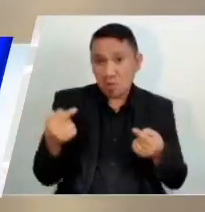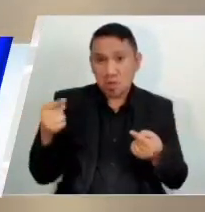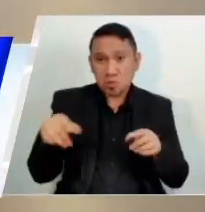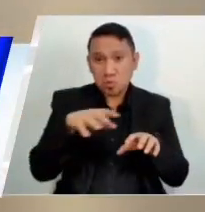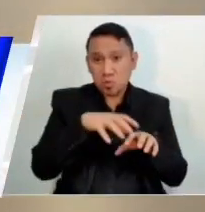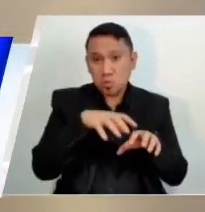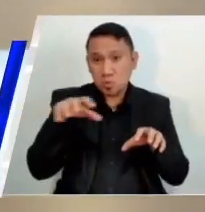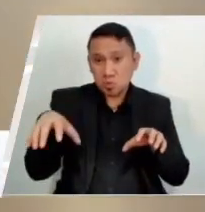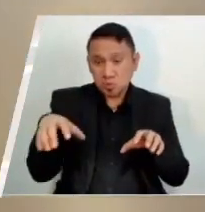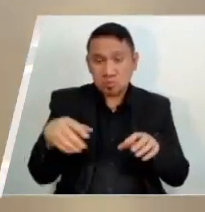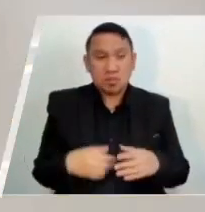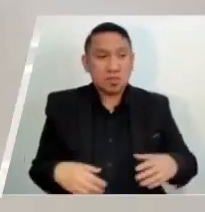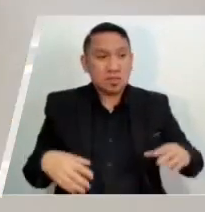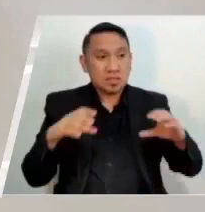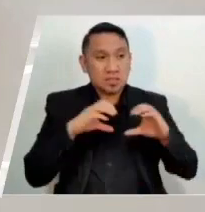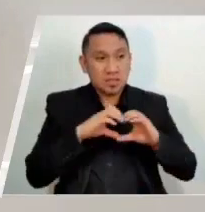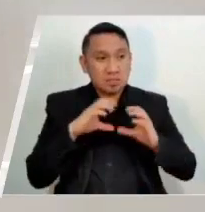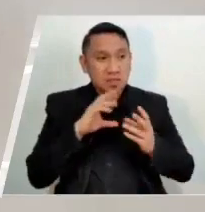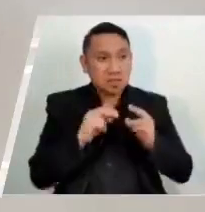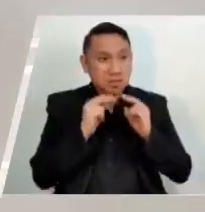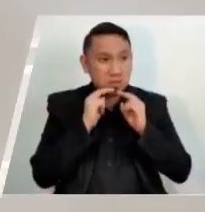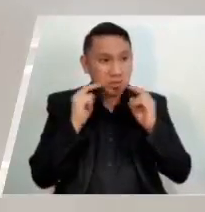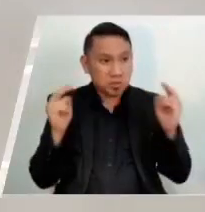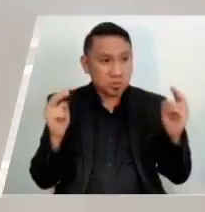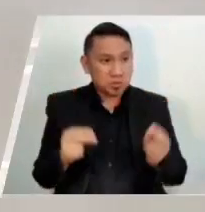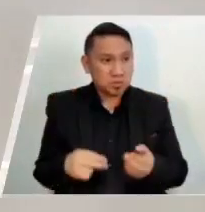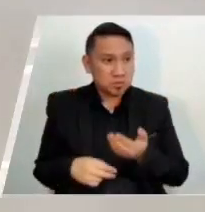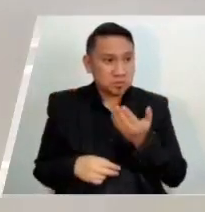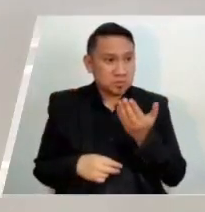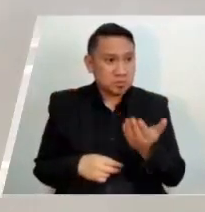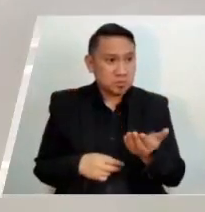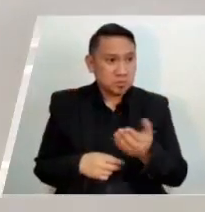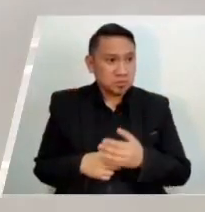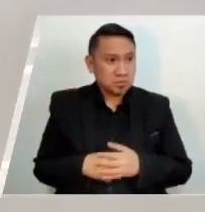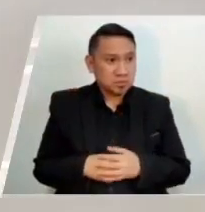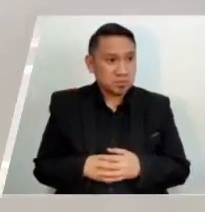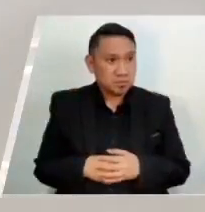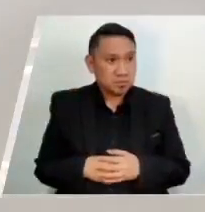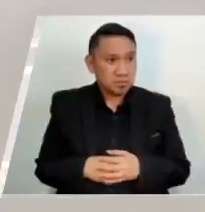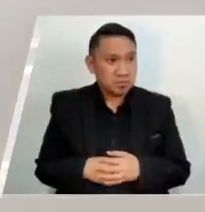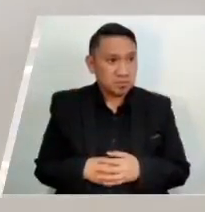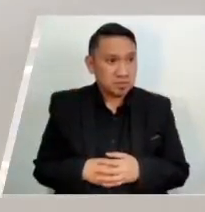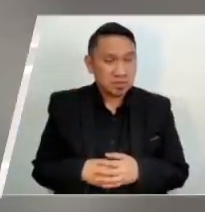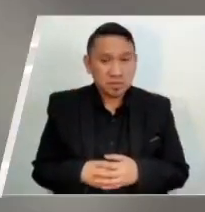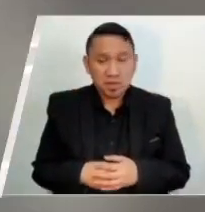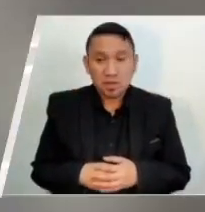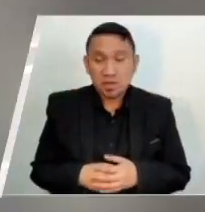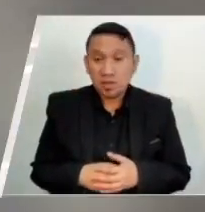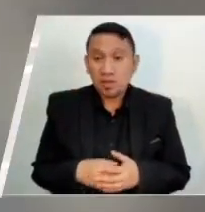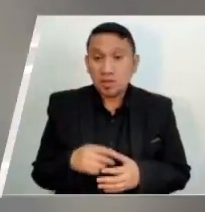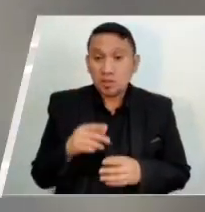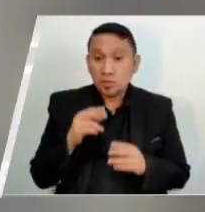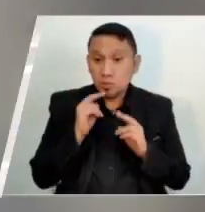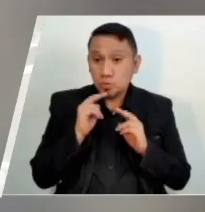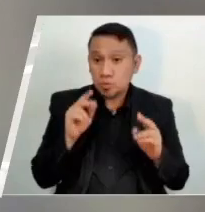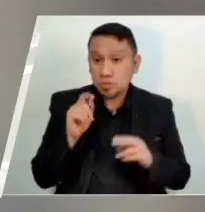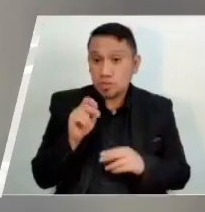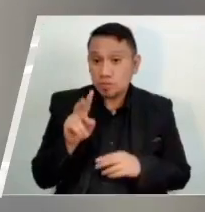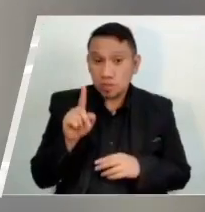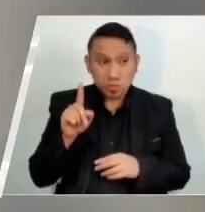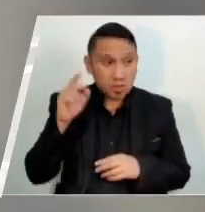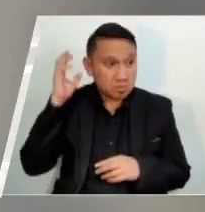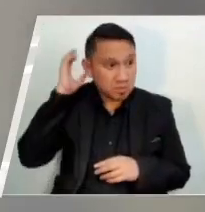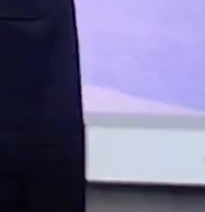sa GMA Integrated News, ako si Jess Tony Humamil ng GMA Regional TV 1 Mindanao, ang inyong